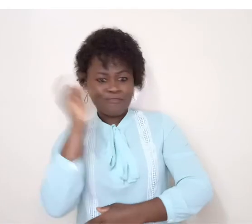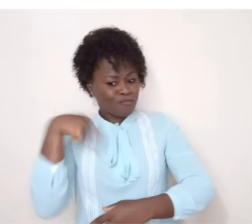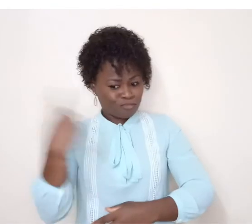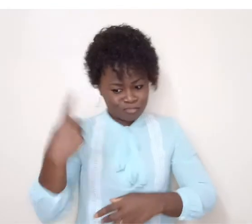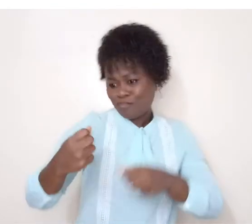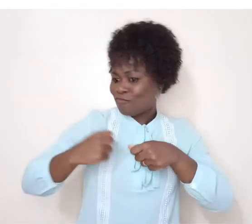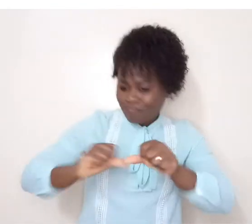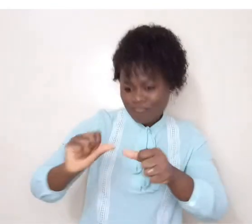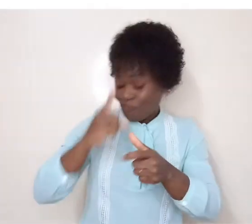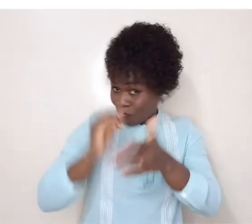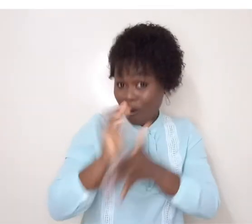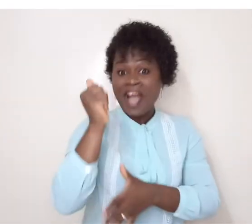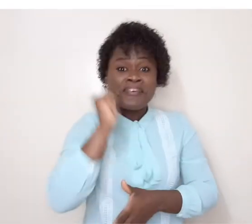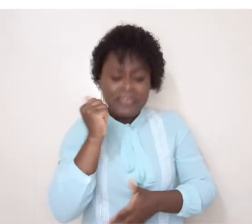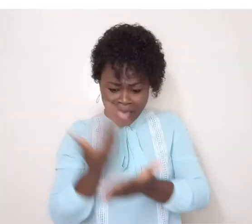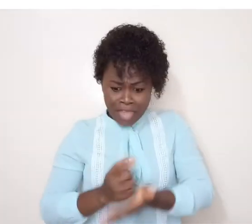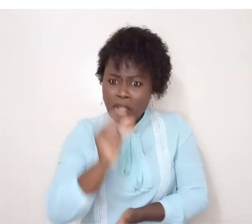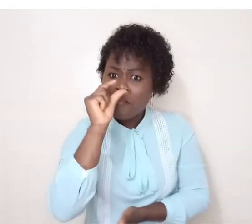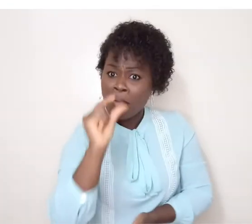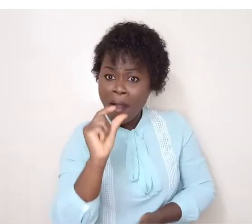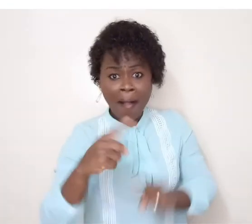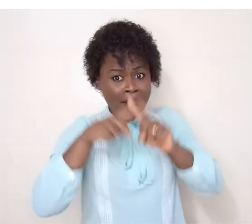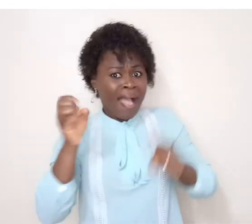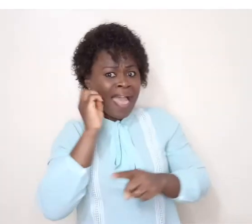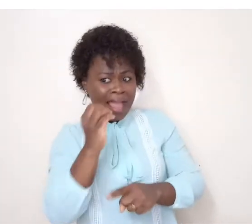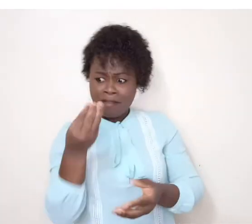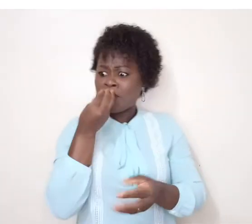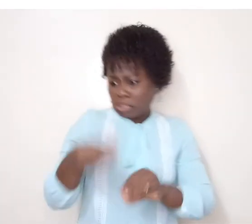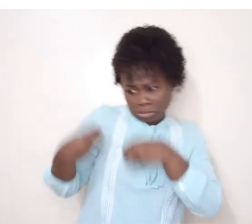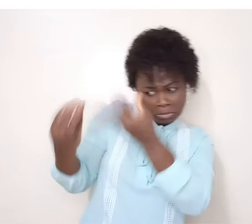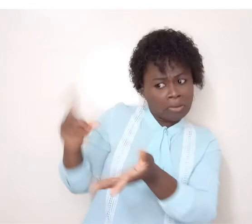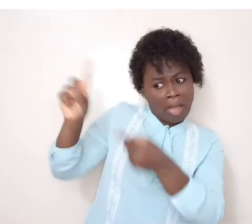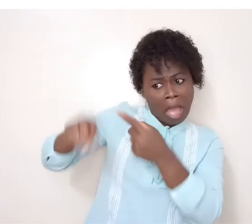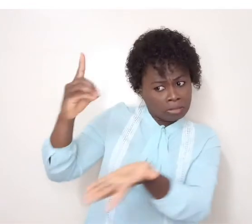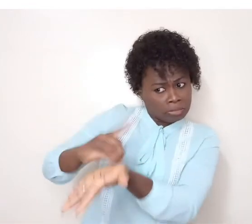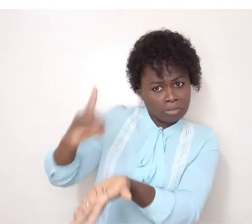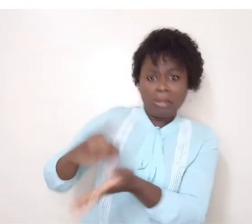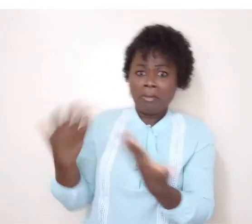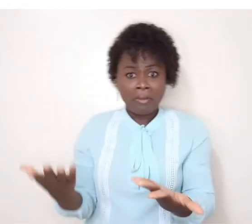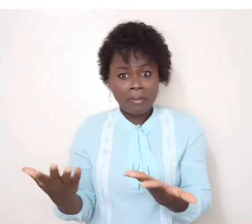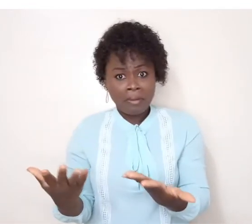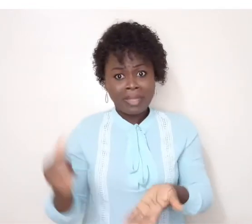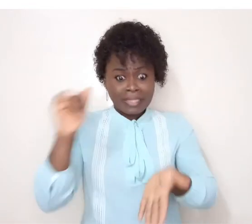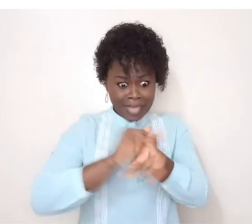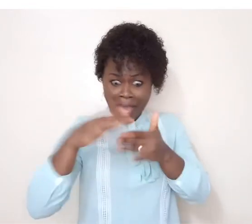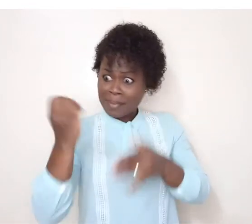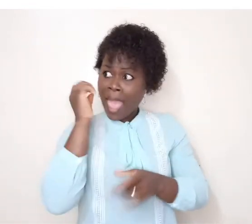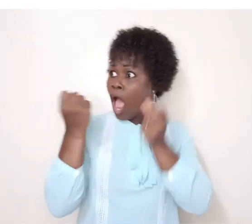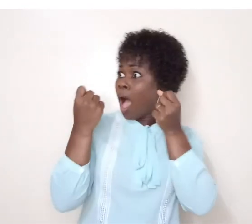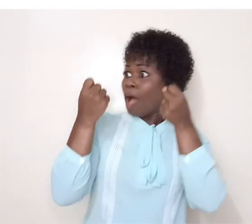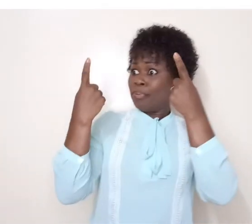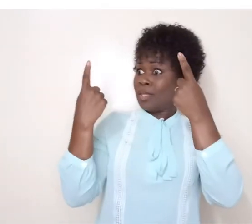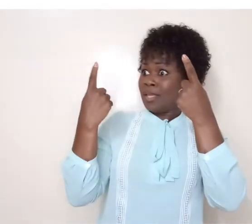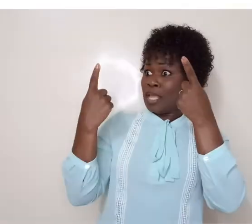mais elle n'a pas hésité à donner à manger et à boire à cet homme. À la fin, Dieu a orchestré une